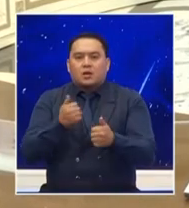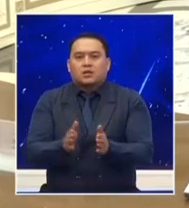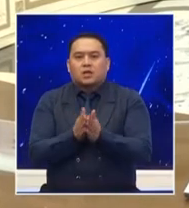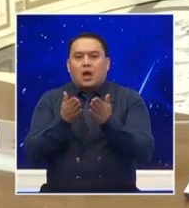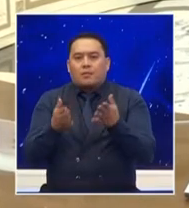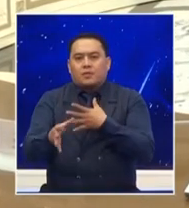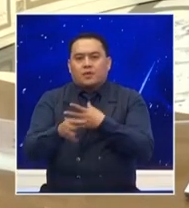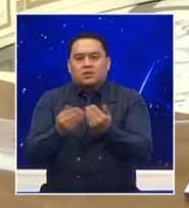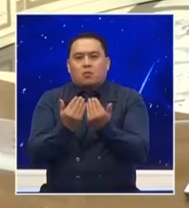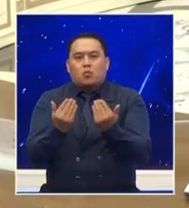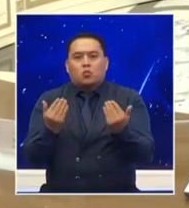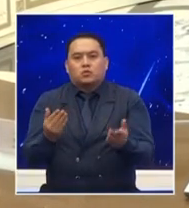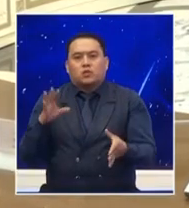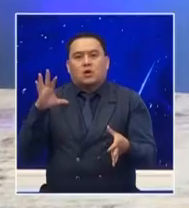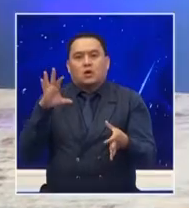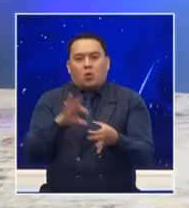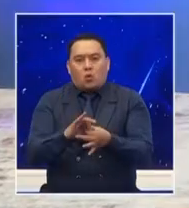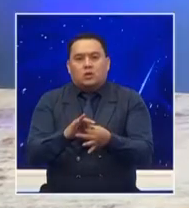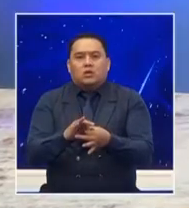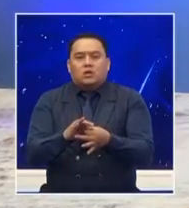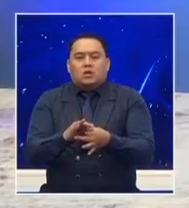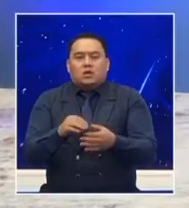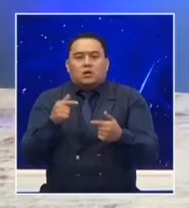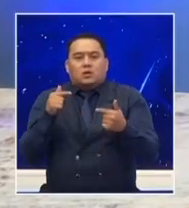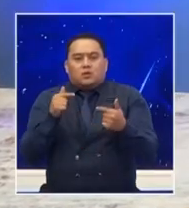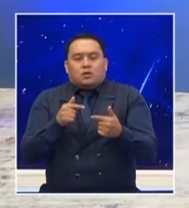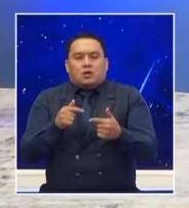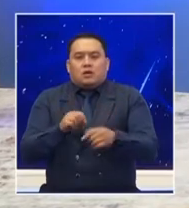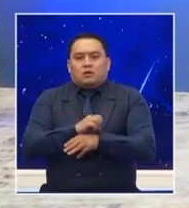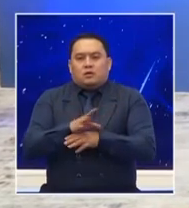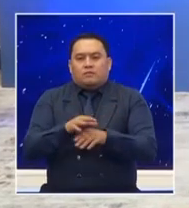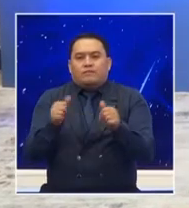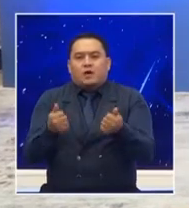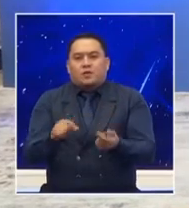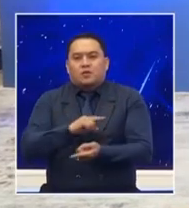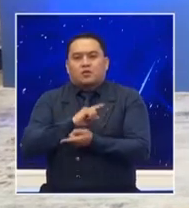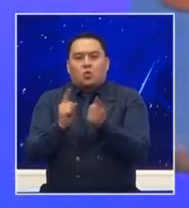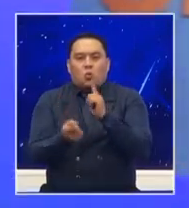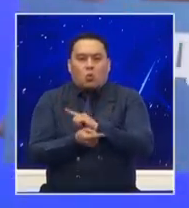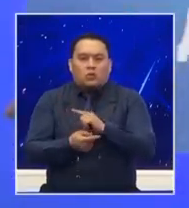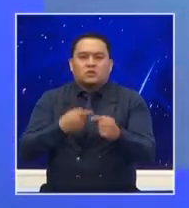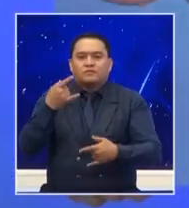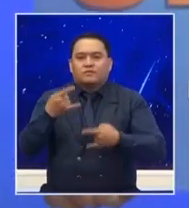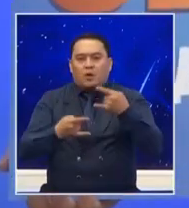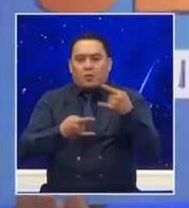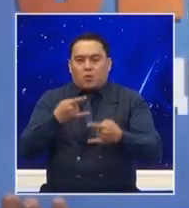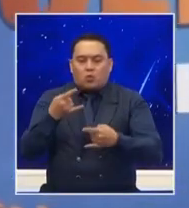кітапханалармен қоса музейлер де қосылған. Сондай-ақ жаман індетке байланысты форматы өзгеріп, бейіне байланыс арқылы ұйымдастырылды. Оған